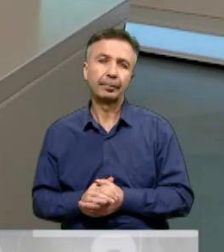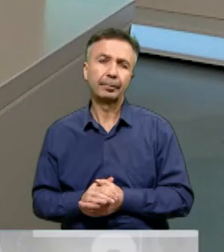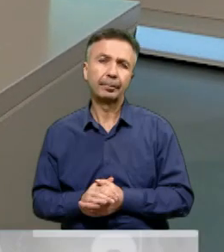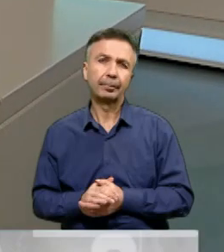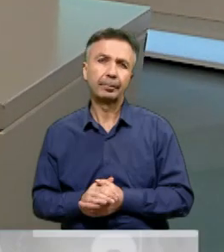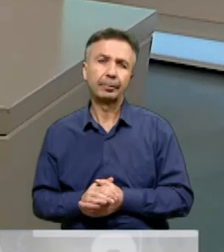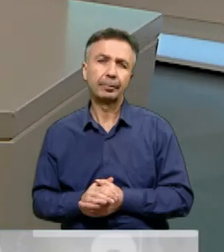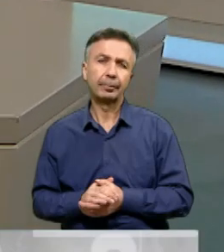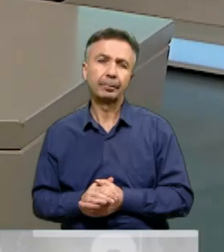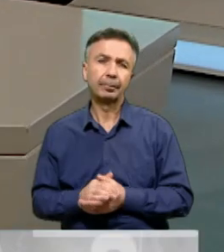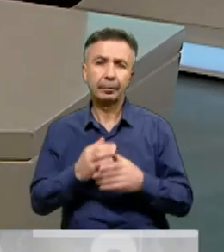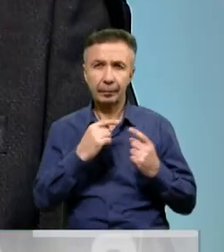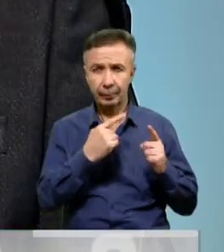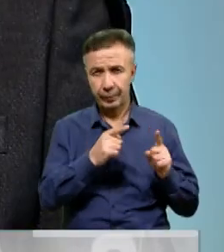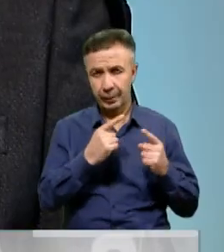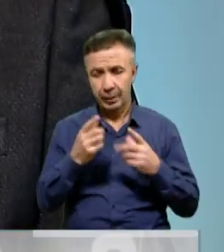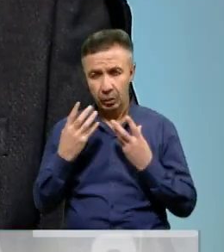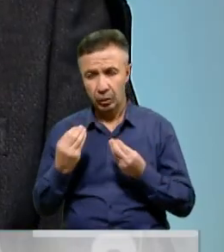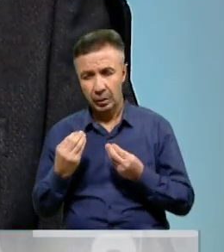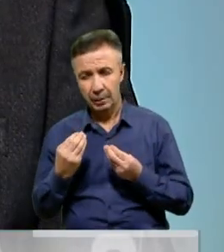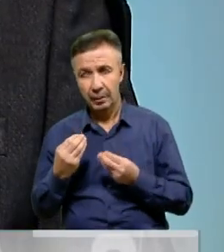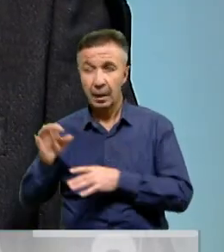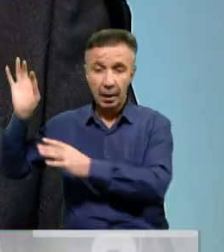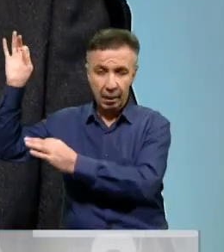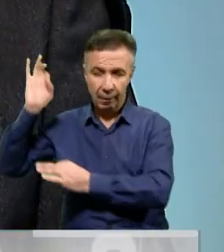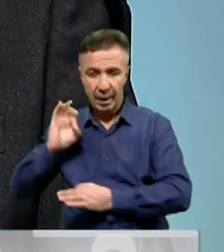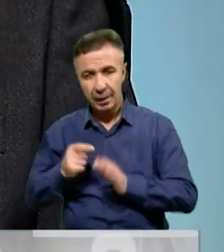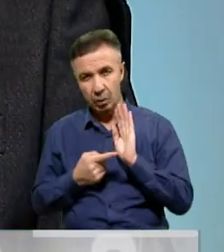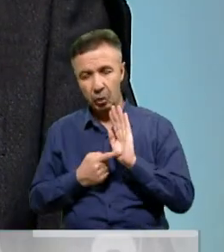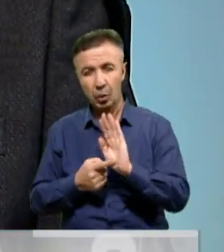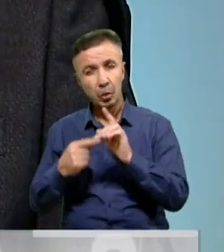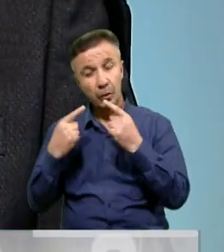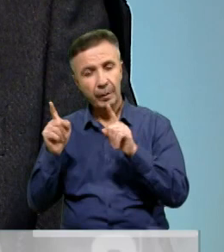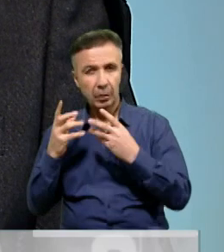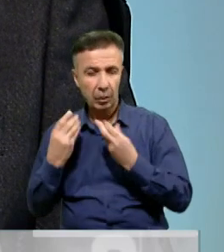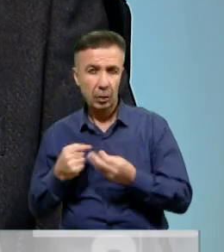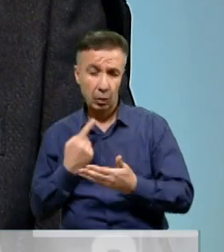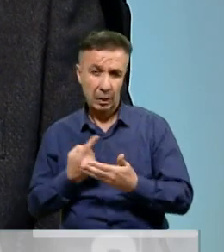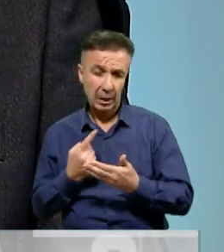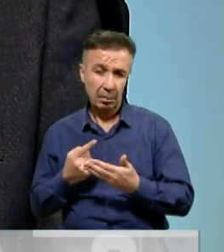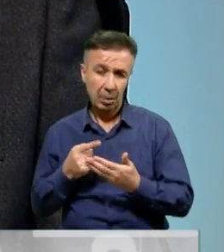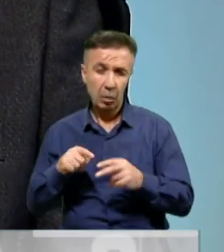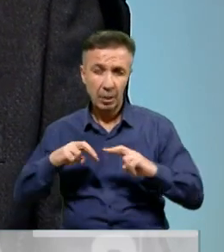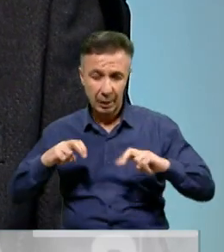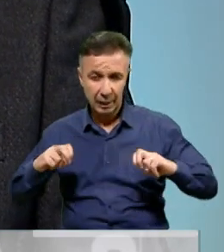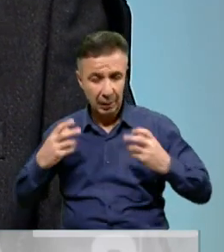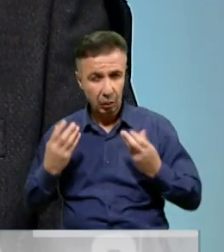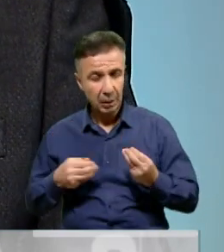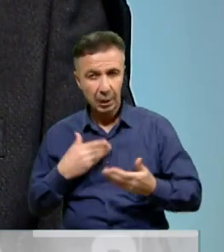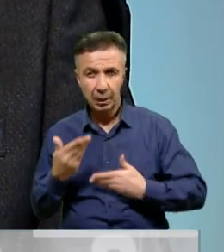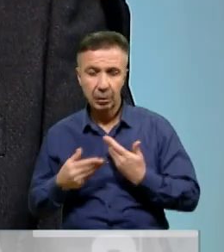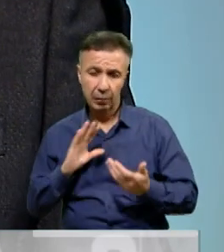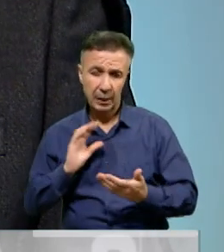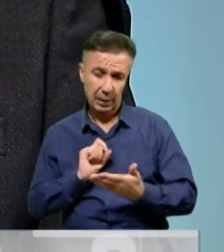şeylerden farklı olsun diye vahyin tezahürü farklı oluyordu. Kur'an-ı Kerim'de de bu detaylı bir şekilde